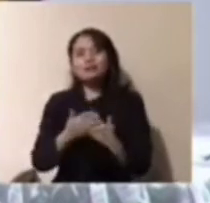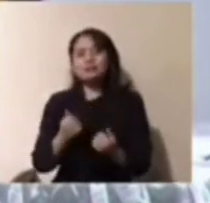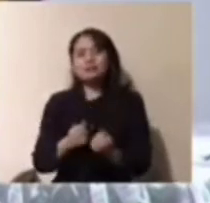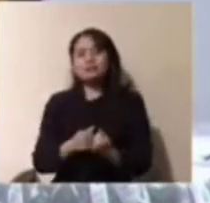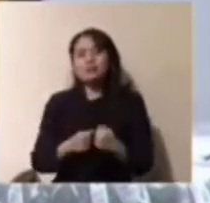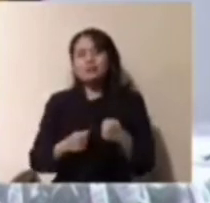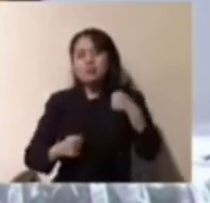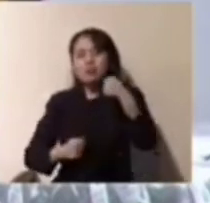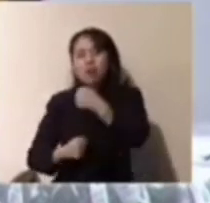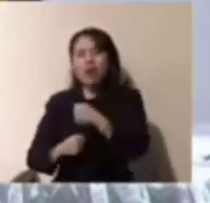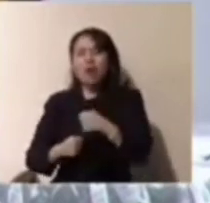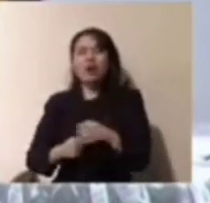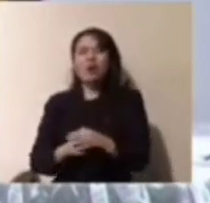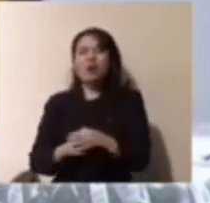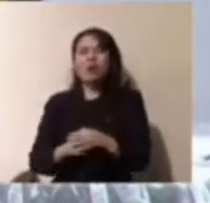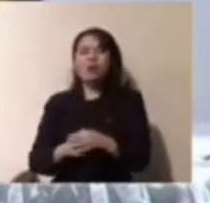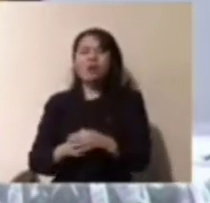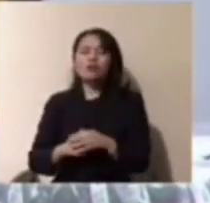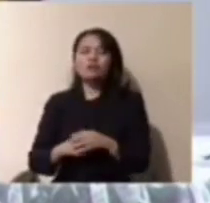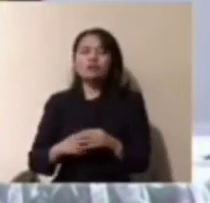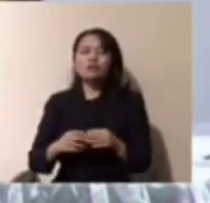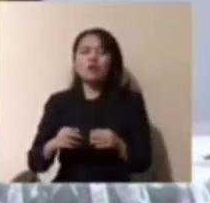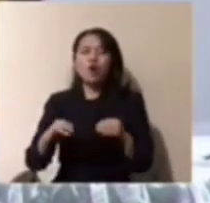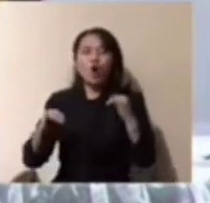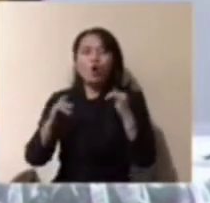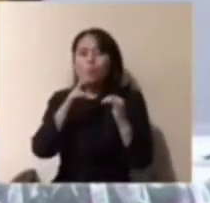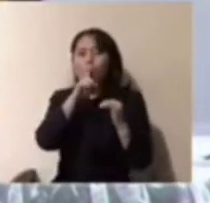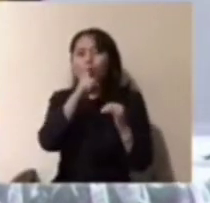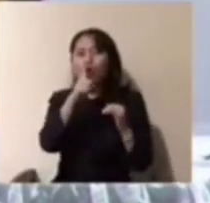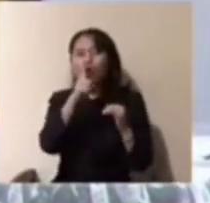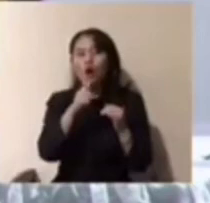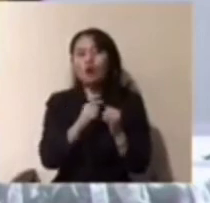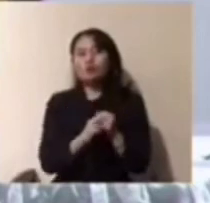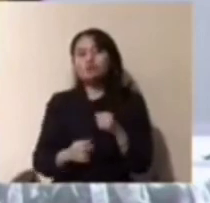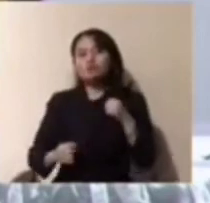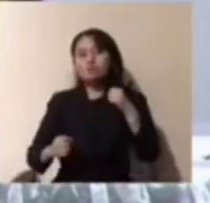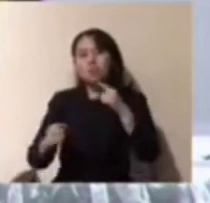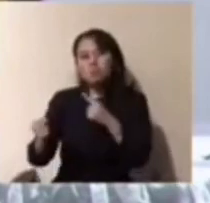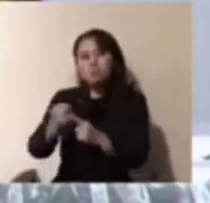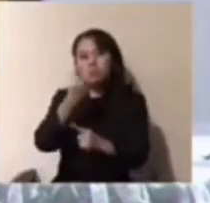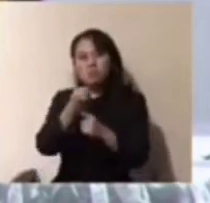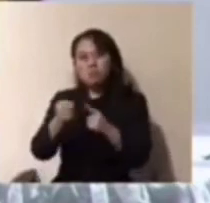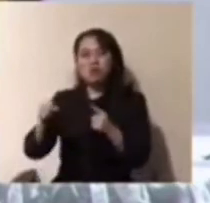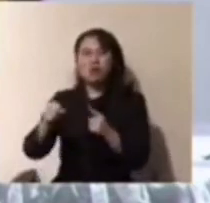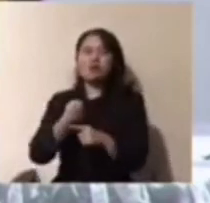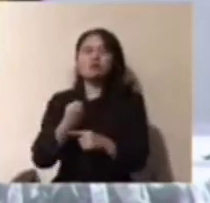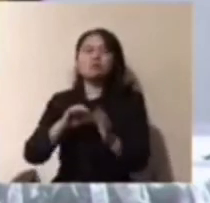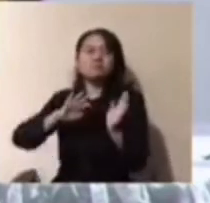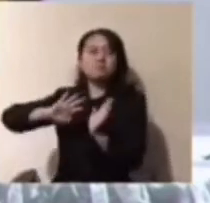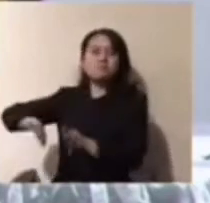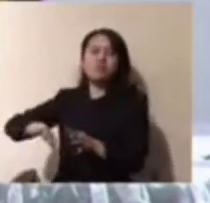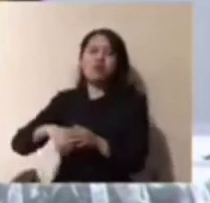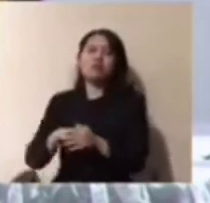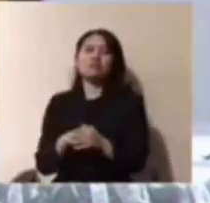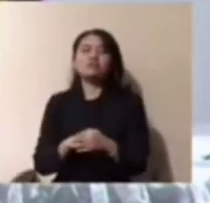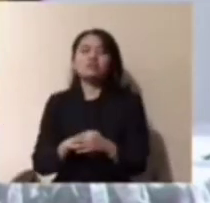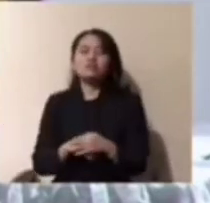setiap bentuk kebohongan, kebencian, kekerasan dalam berbagai